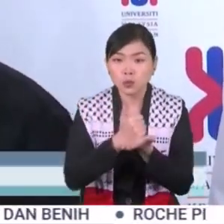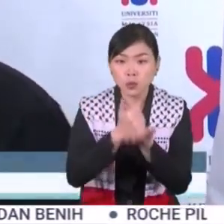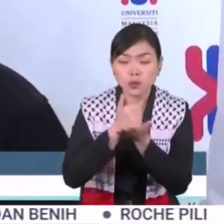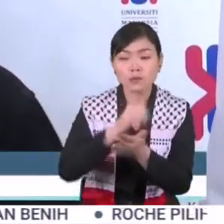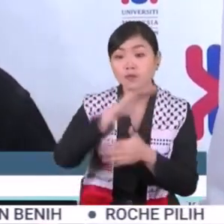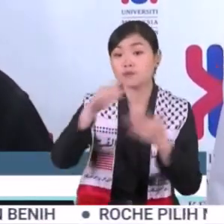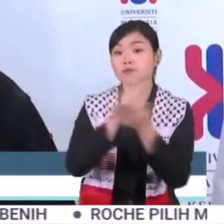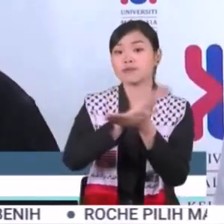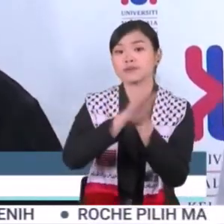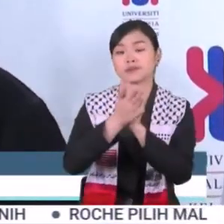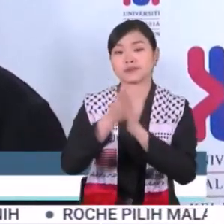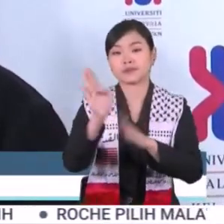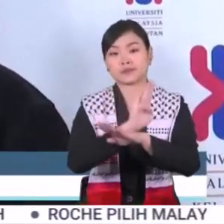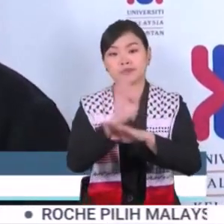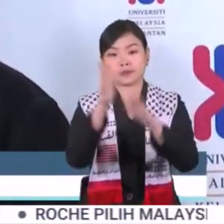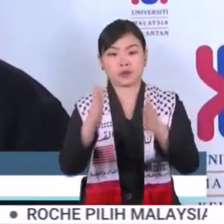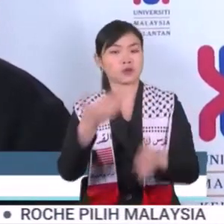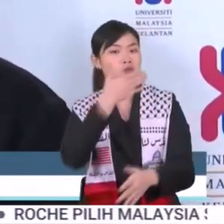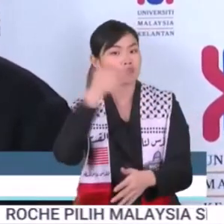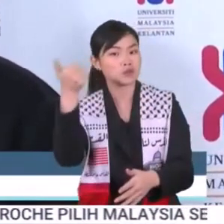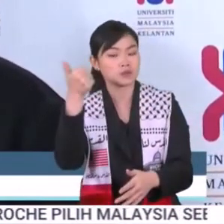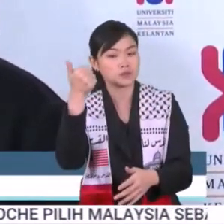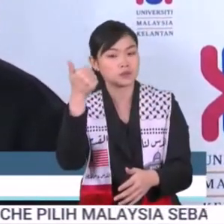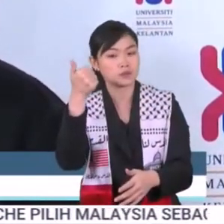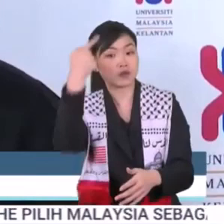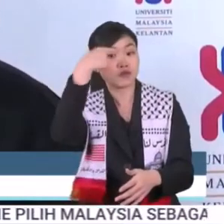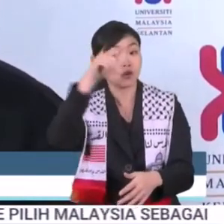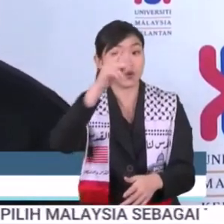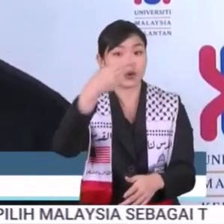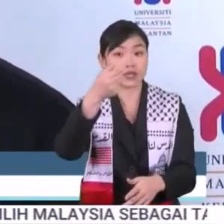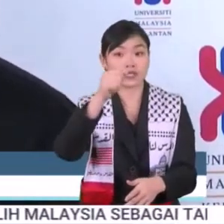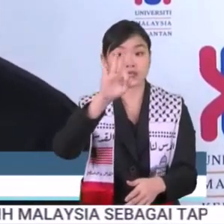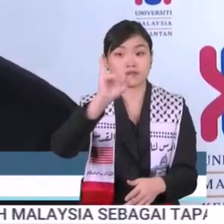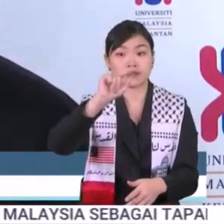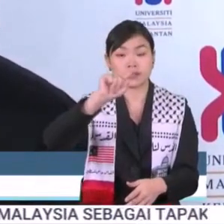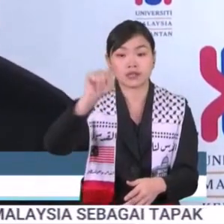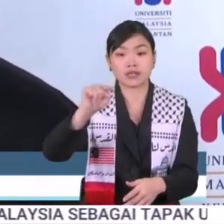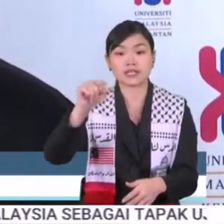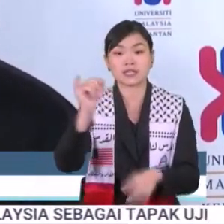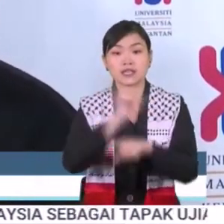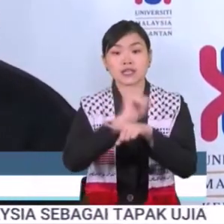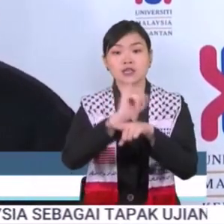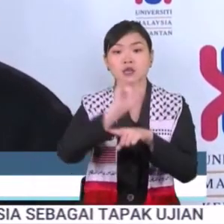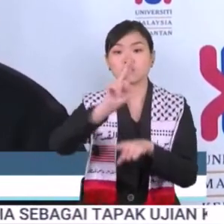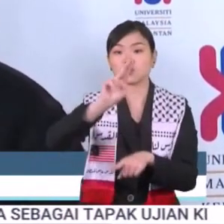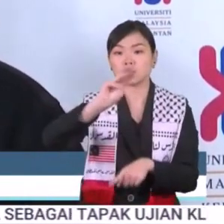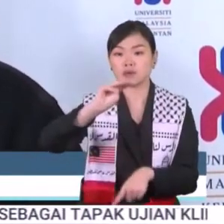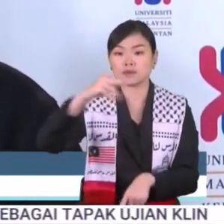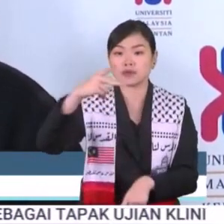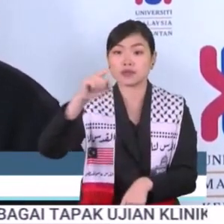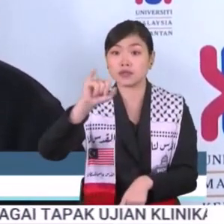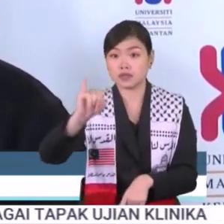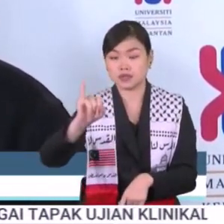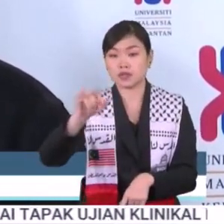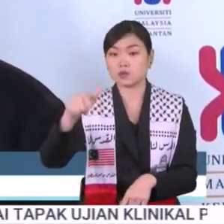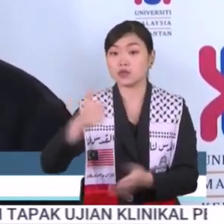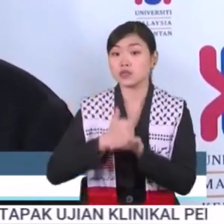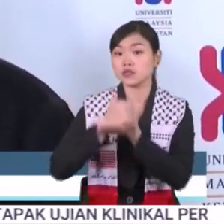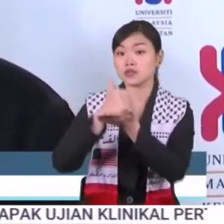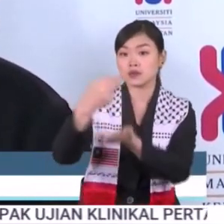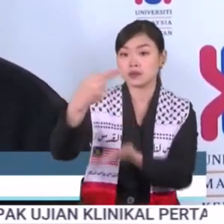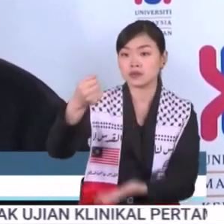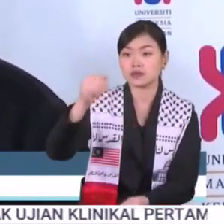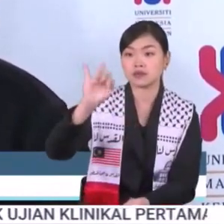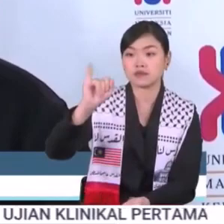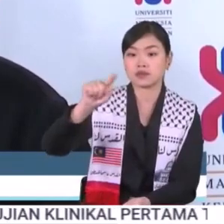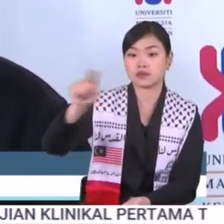yang terbaik so Bagi Hafiz di Institut kusahanan UMK umkei kita bantu Hafiz